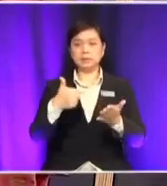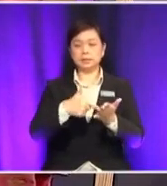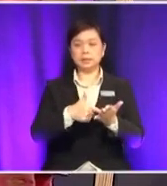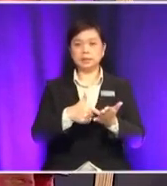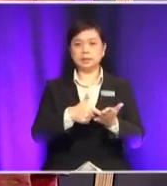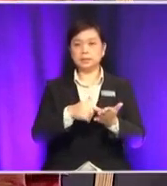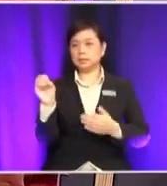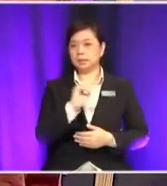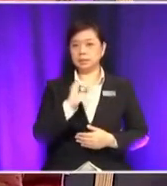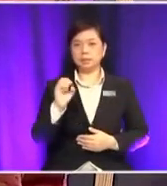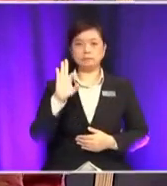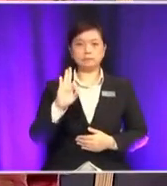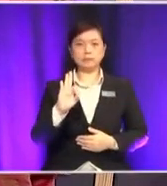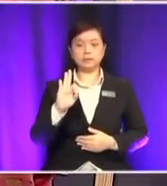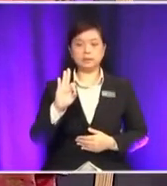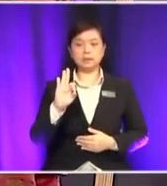fase